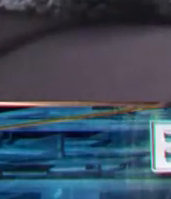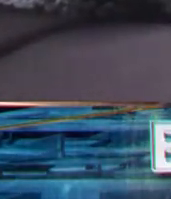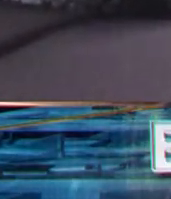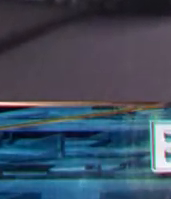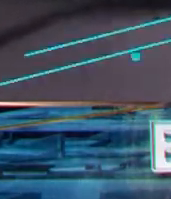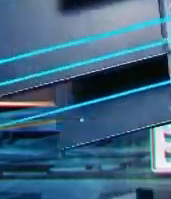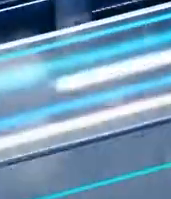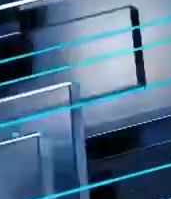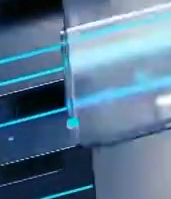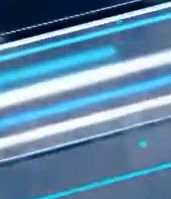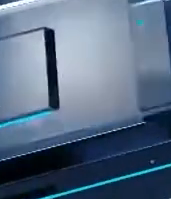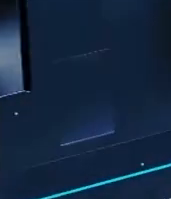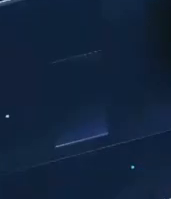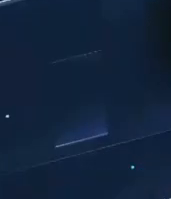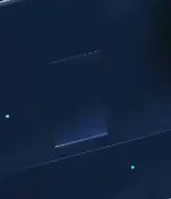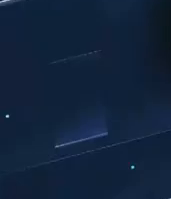тоннадан береміз.